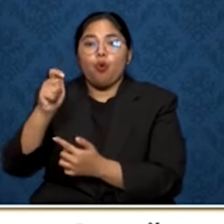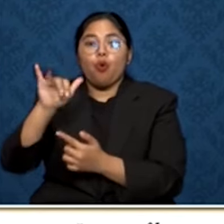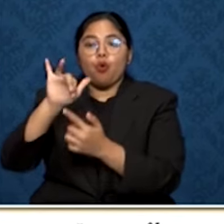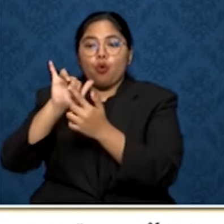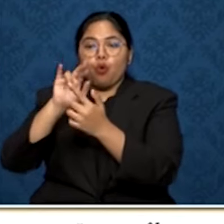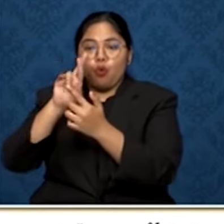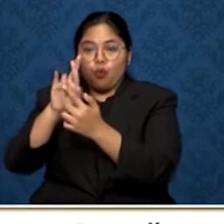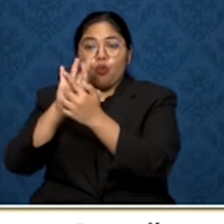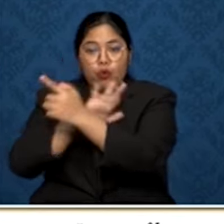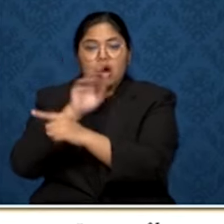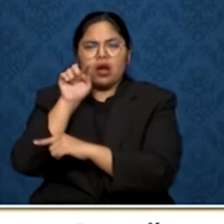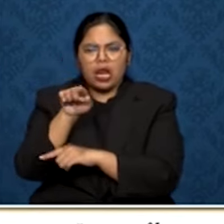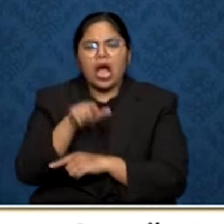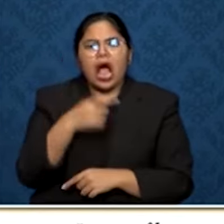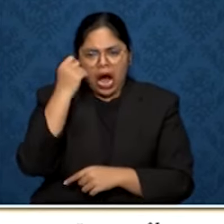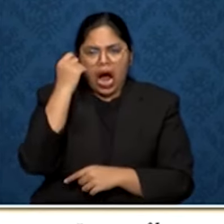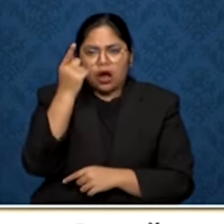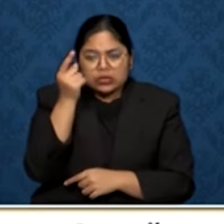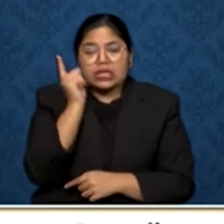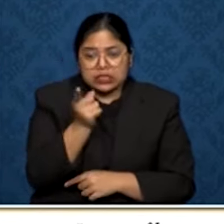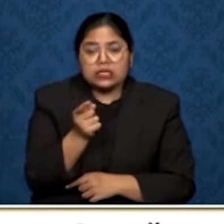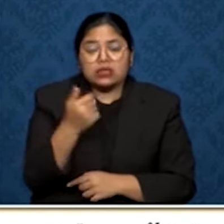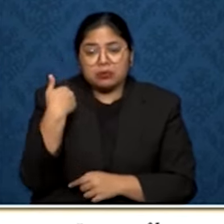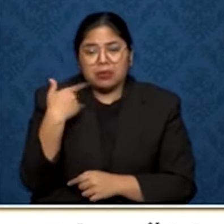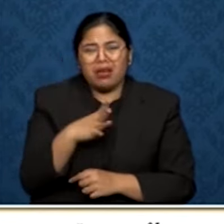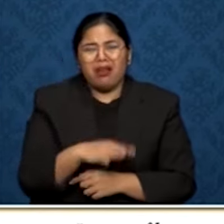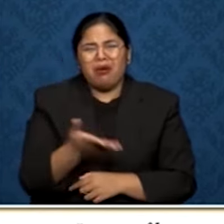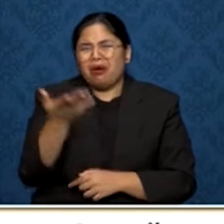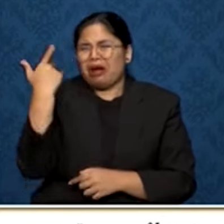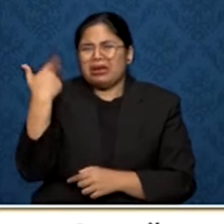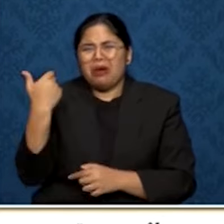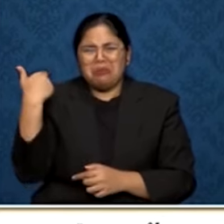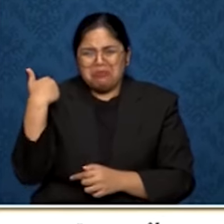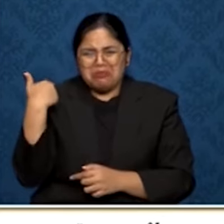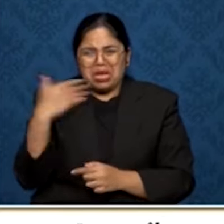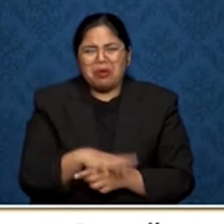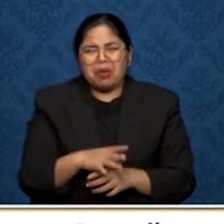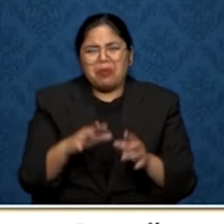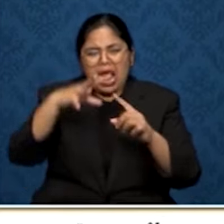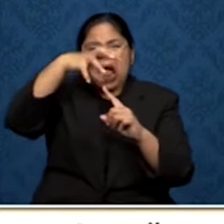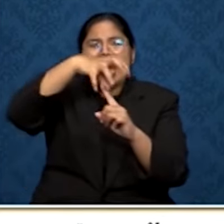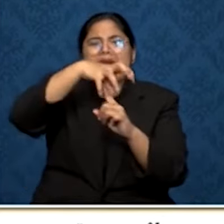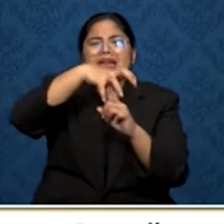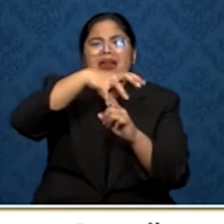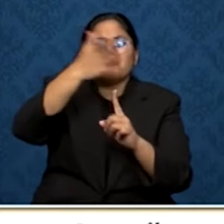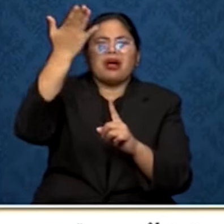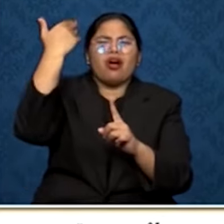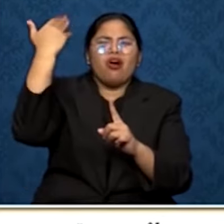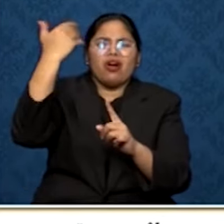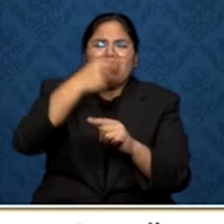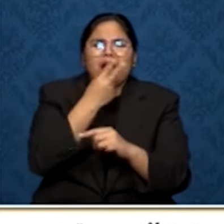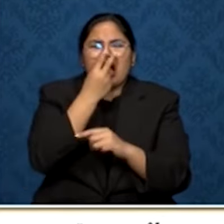ว่เดี๋จะหาเหตุโคร เป็ soft power อิดดีไ้ออกมานะครับแล้ผมพูดดักว apologized